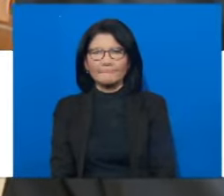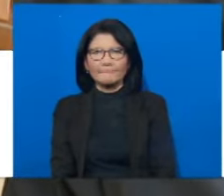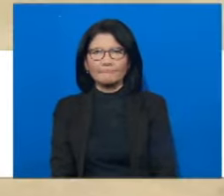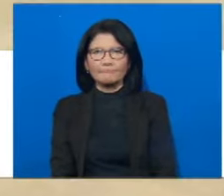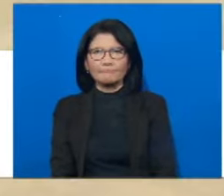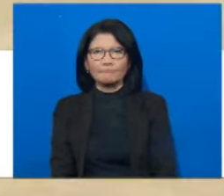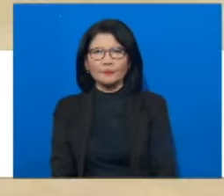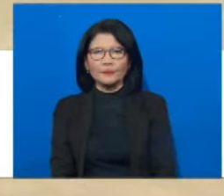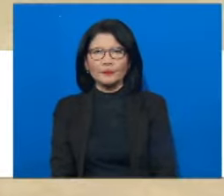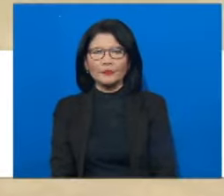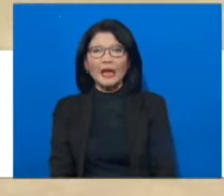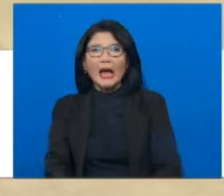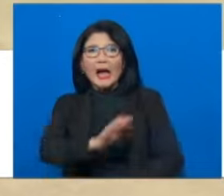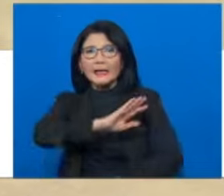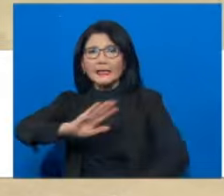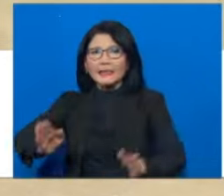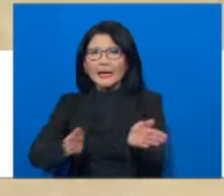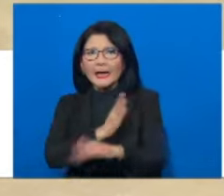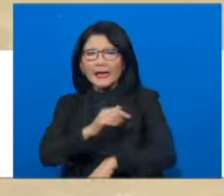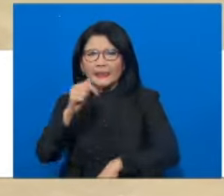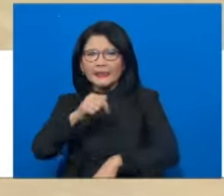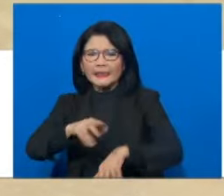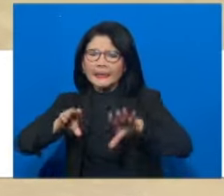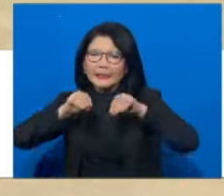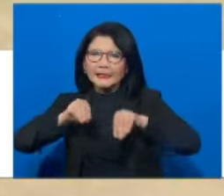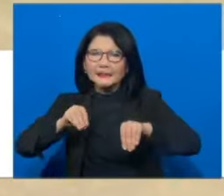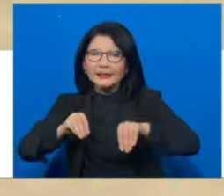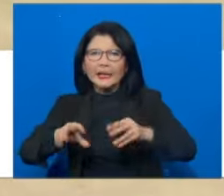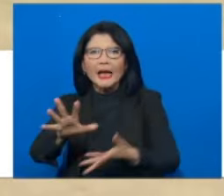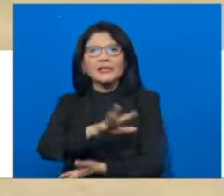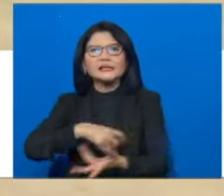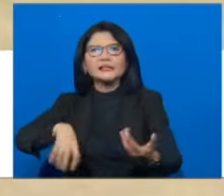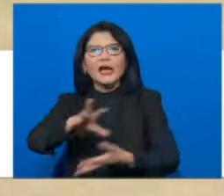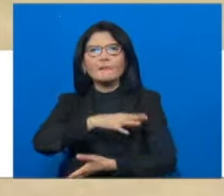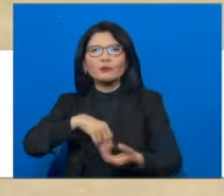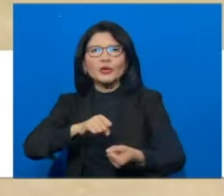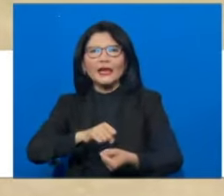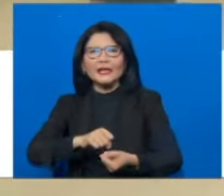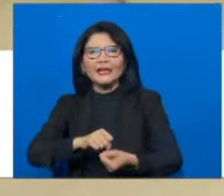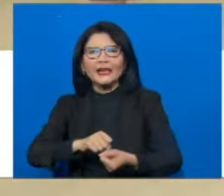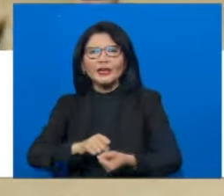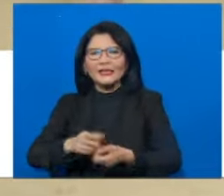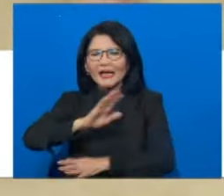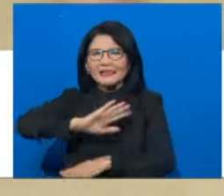horm gerakan silat yang diajarkan merupakan perpaduan dari berbai silat